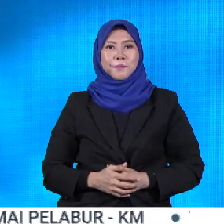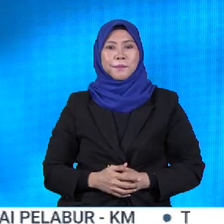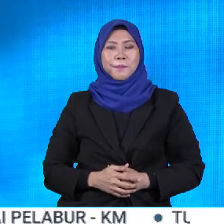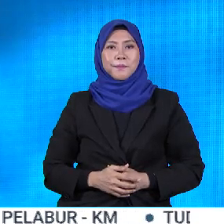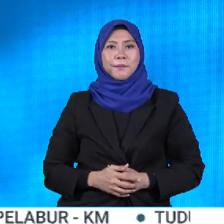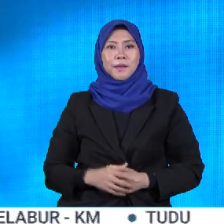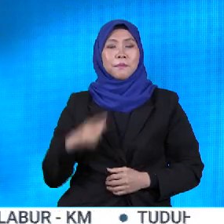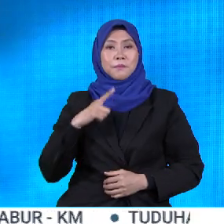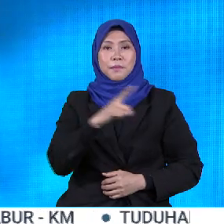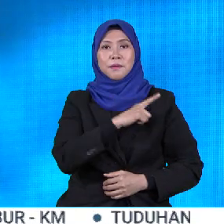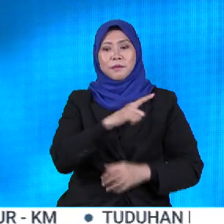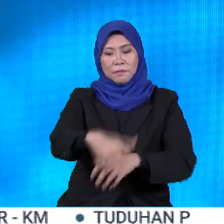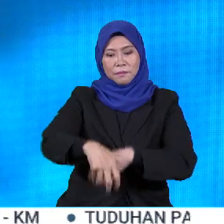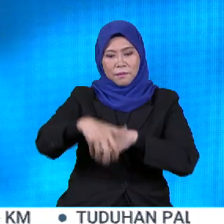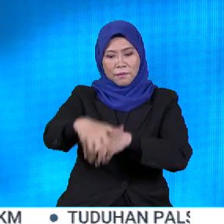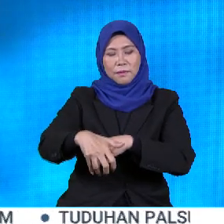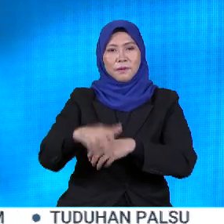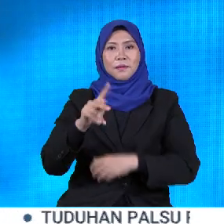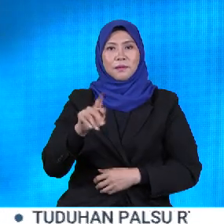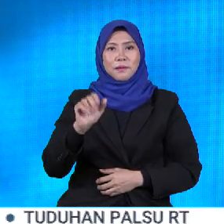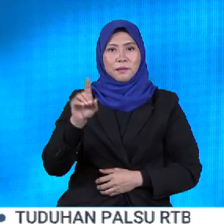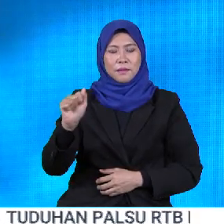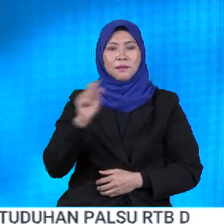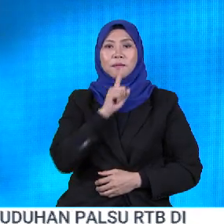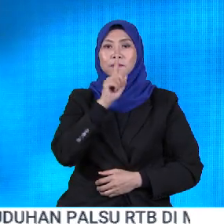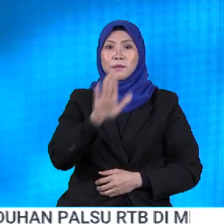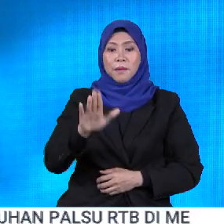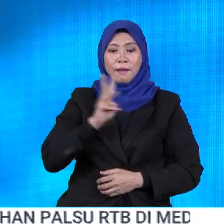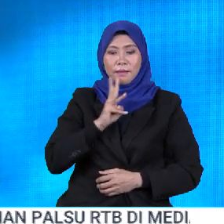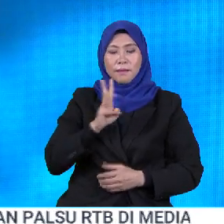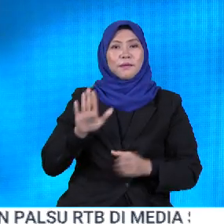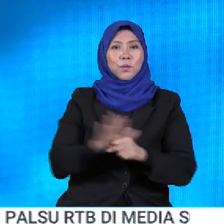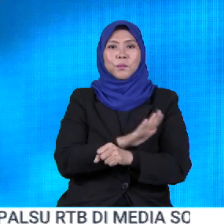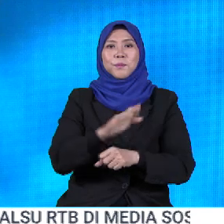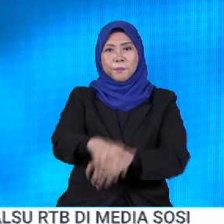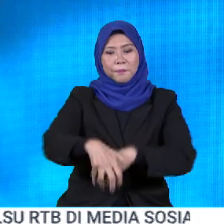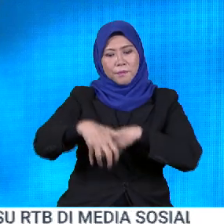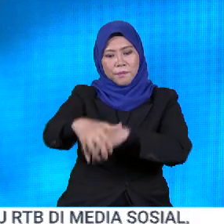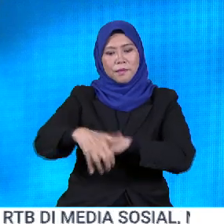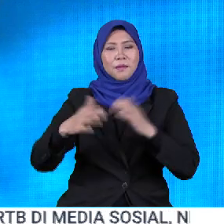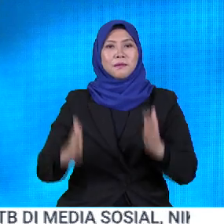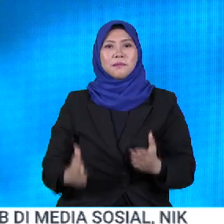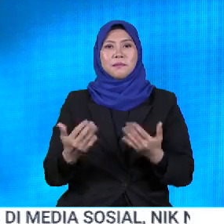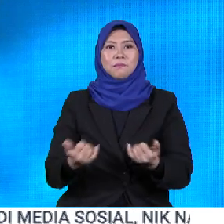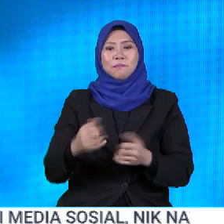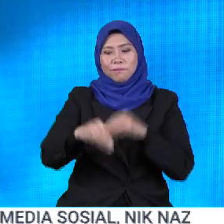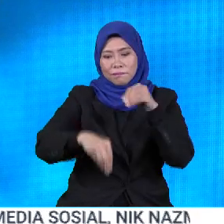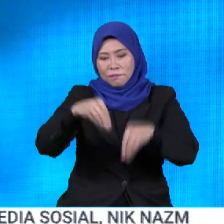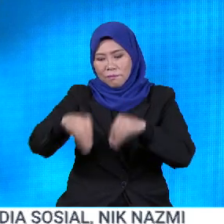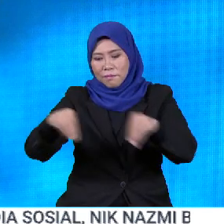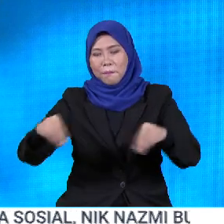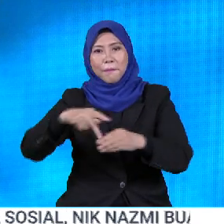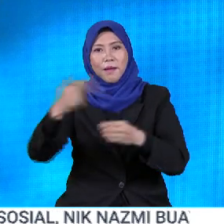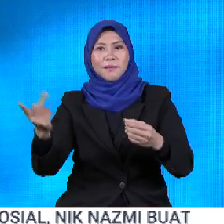Lembaga Kemajuan Pertanian Kemubu KADA memberi jaminan bekalan air mencukupi untuk petani memulakan musim baru tanaman padi pada